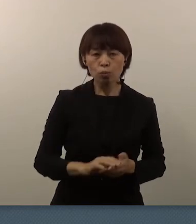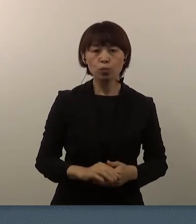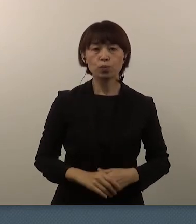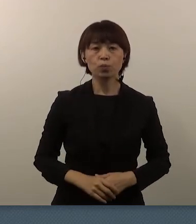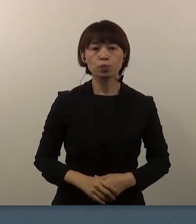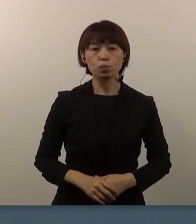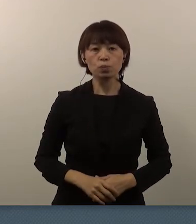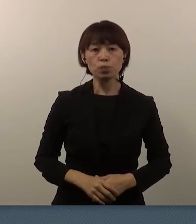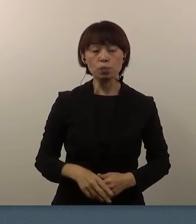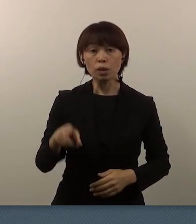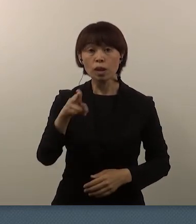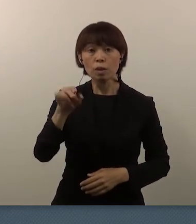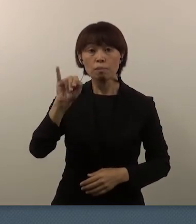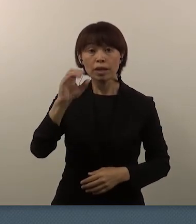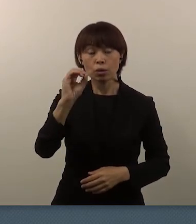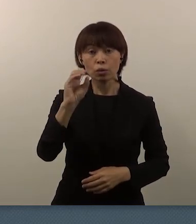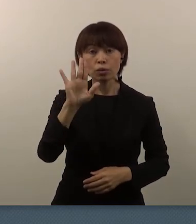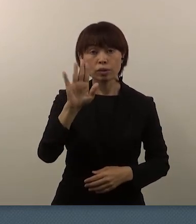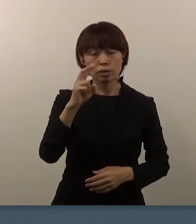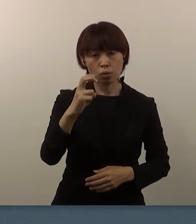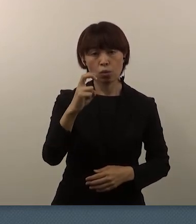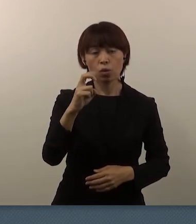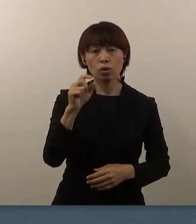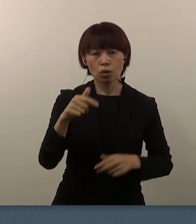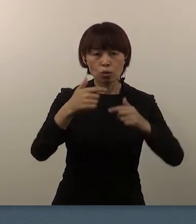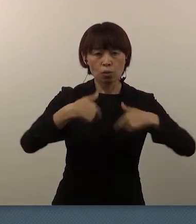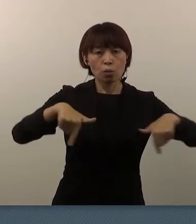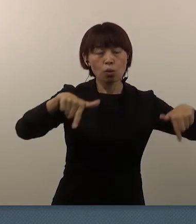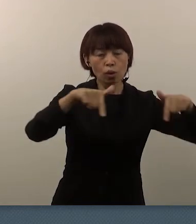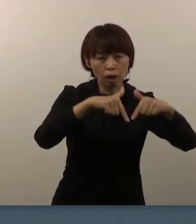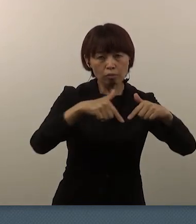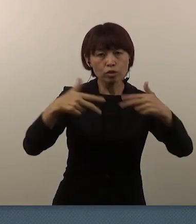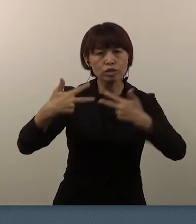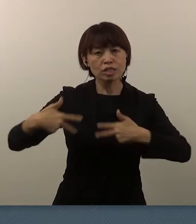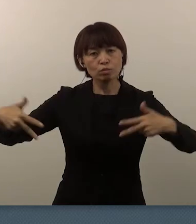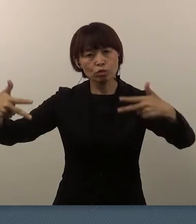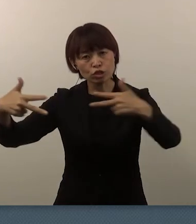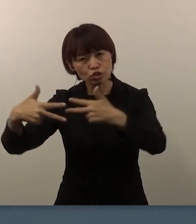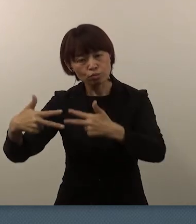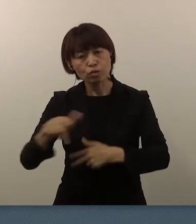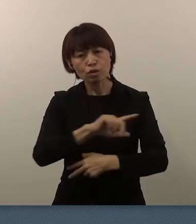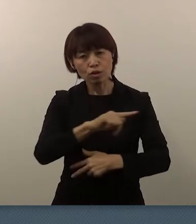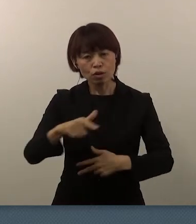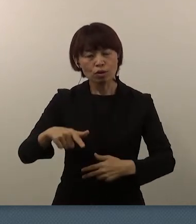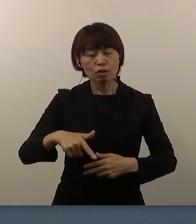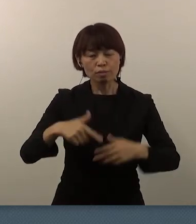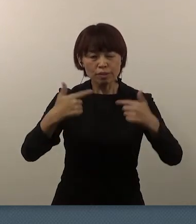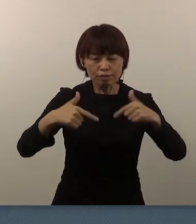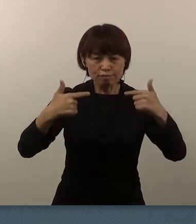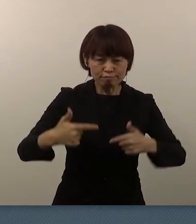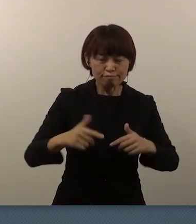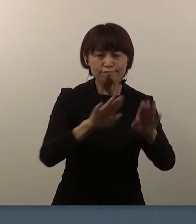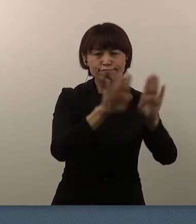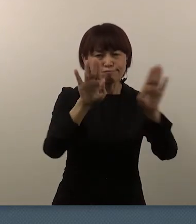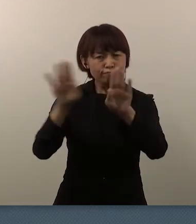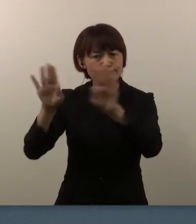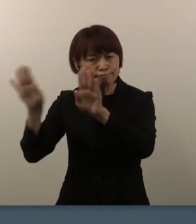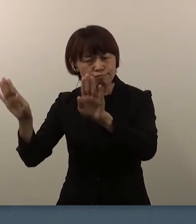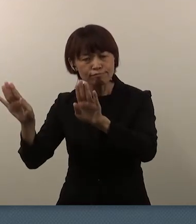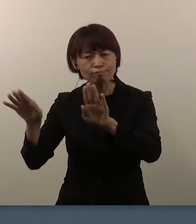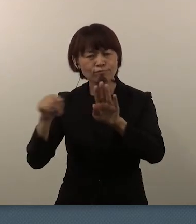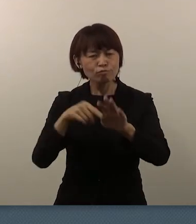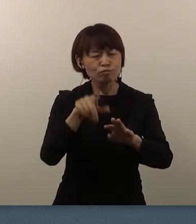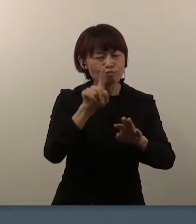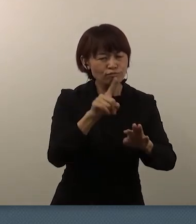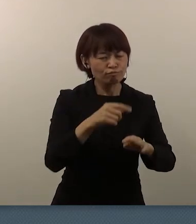でそのバイオテロのフォーラムとかシンポジウム等々を毎週のようにやってるので、何やそこでやってるのかと思って全